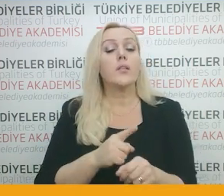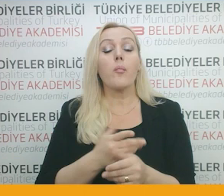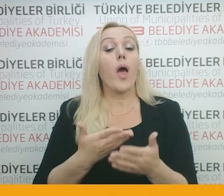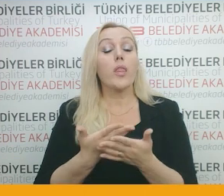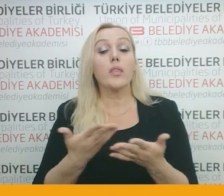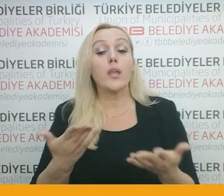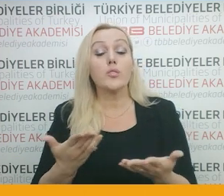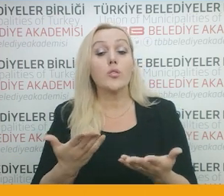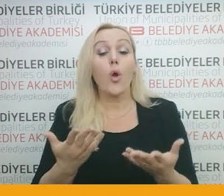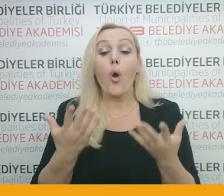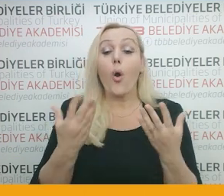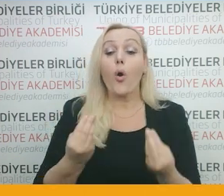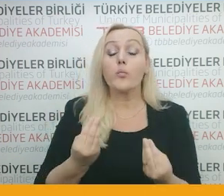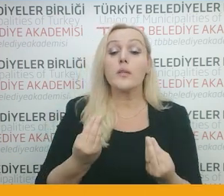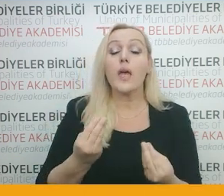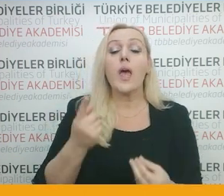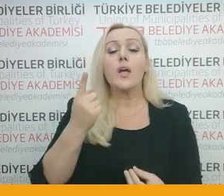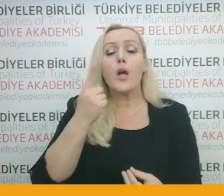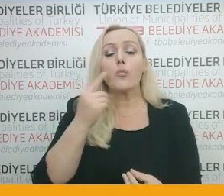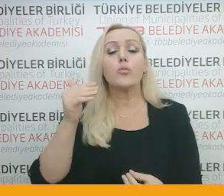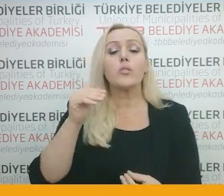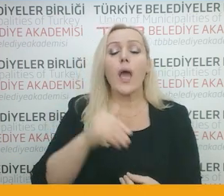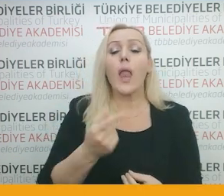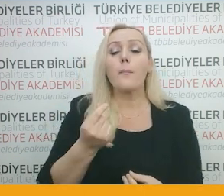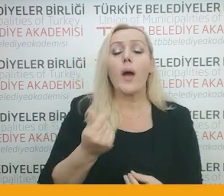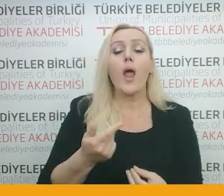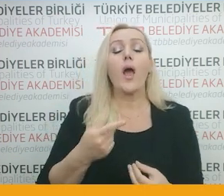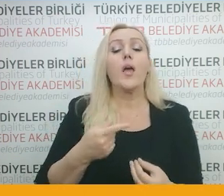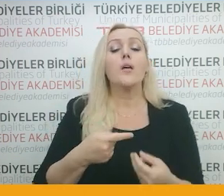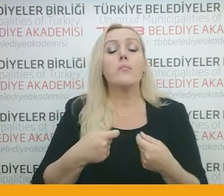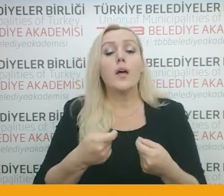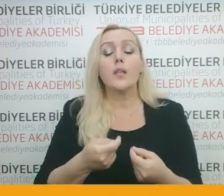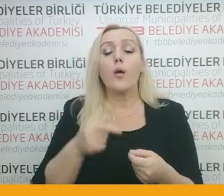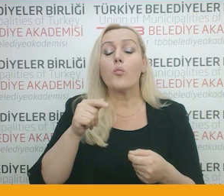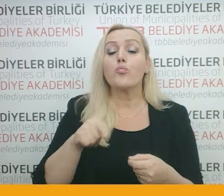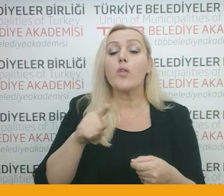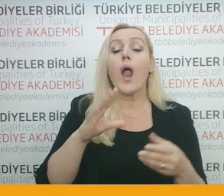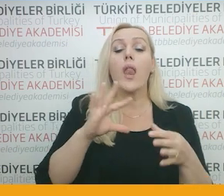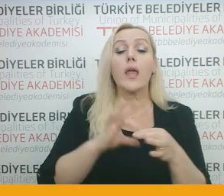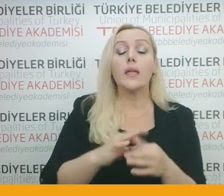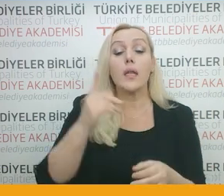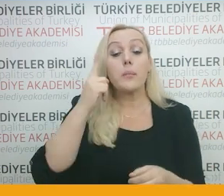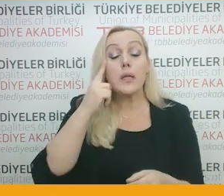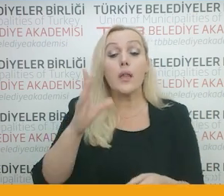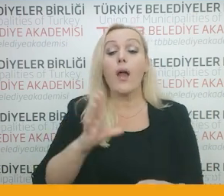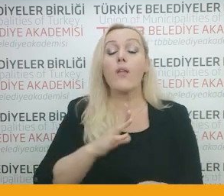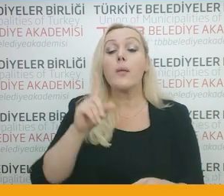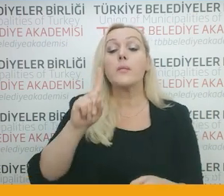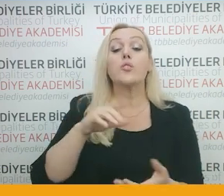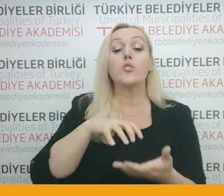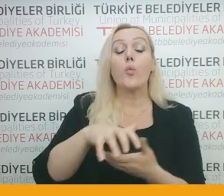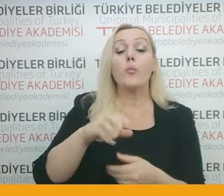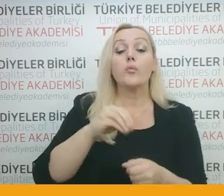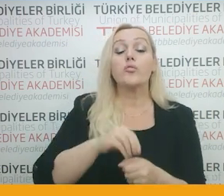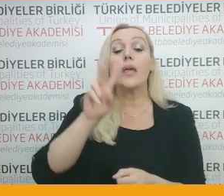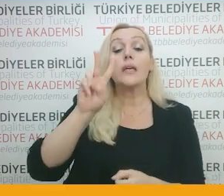nasıldır? Kamu gelir ve giderlerin yılı ve mahsup dönemi bunlarla ilgili bilgileri veriyor bize birinci bölümde.